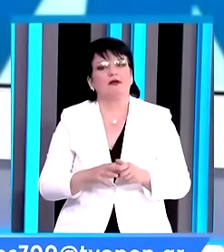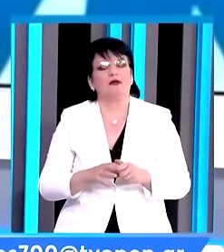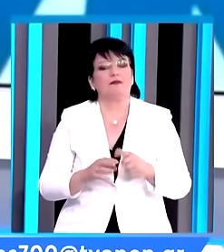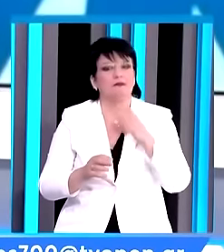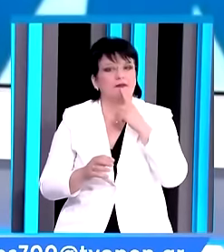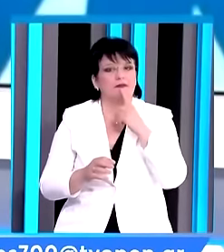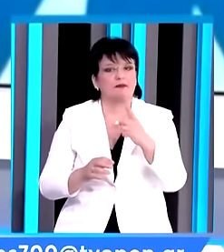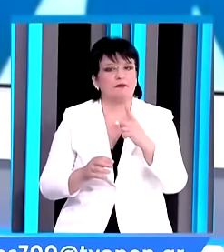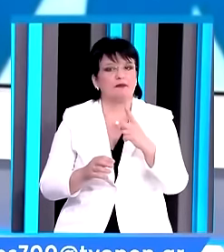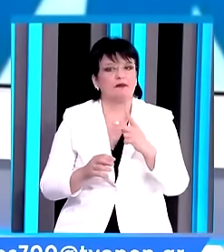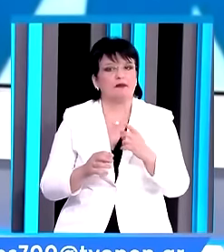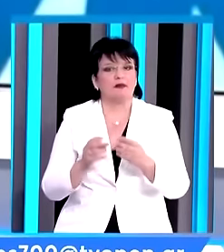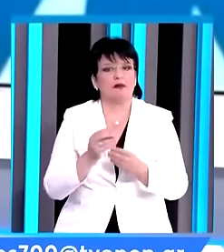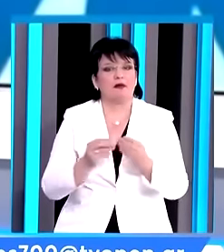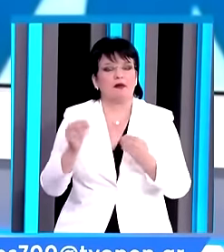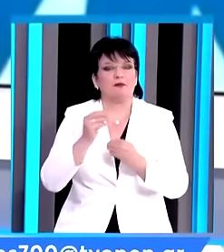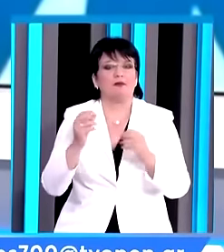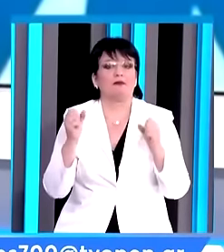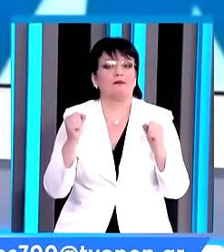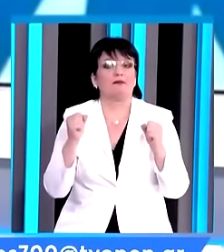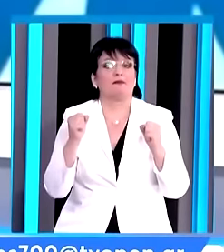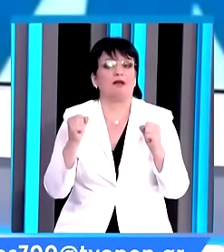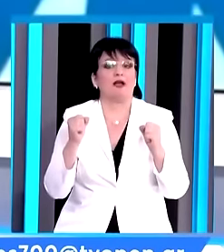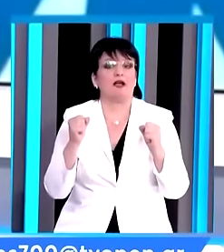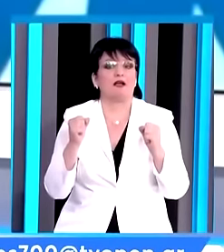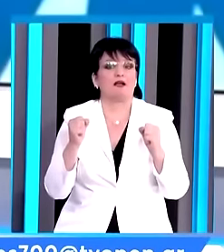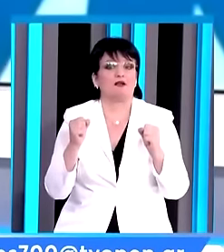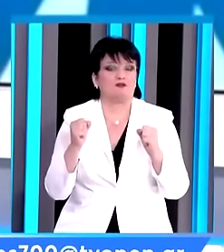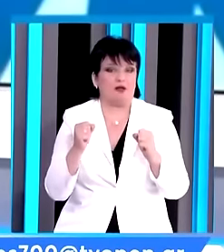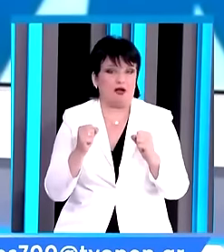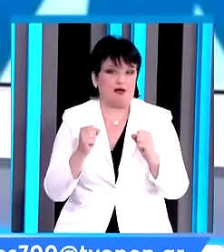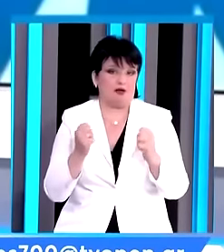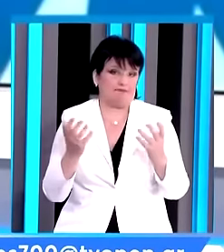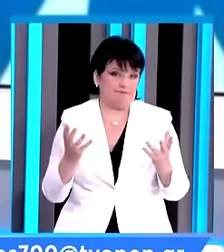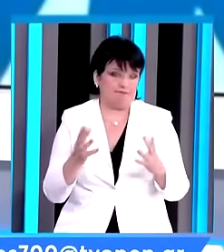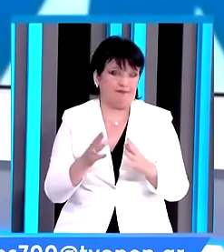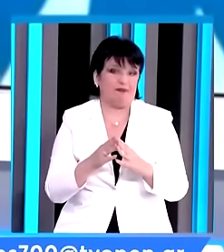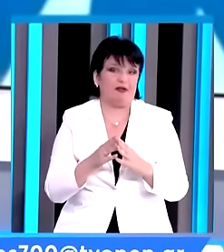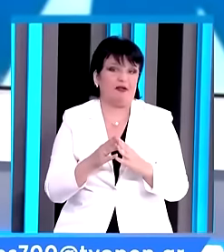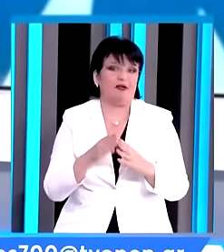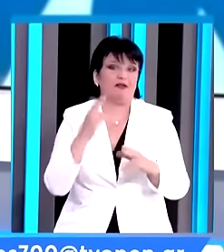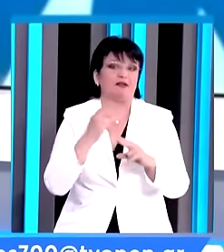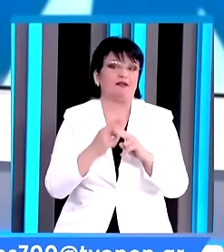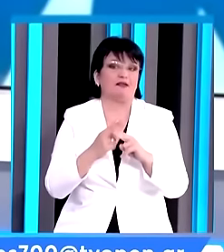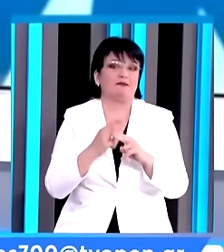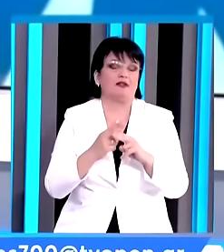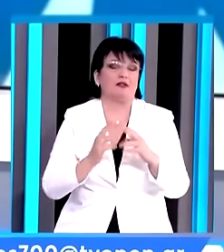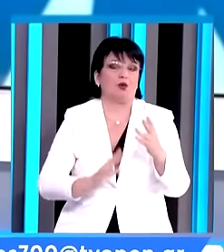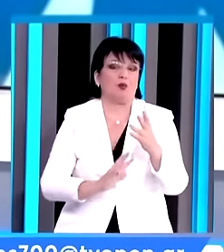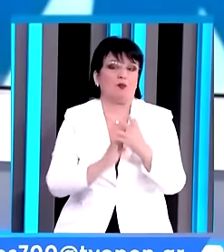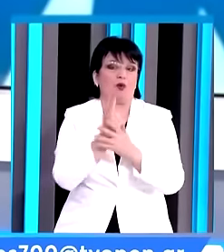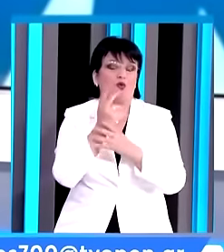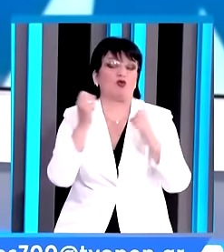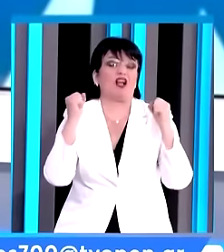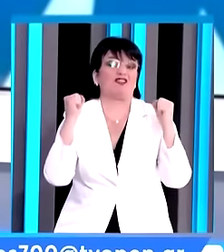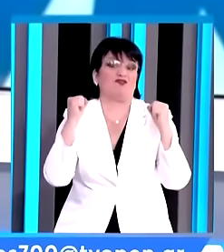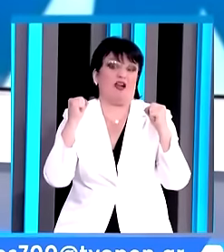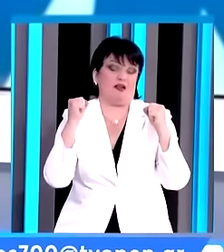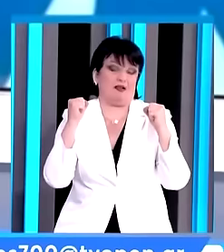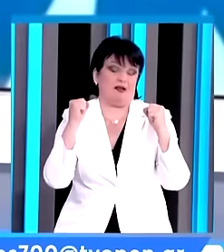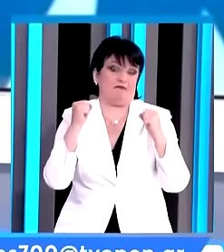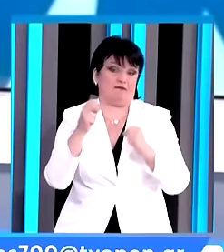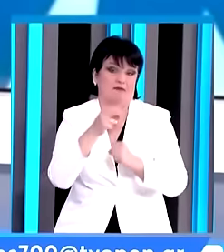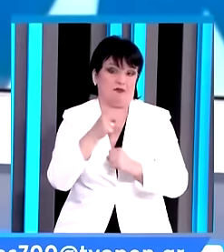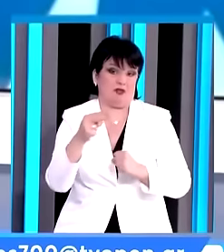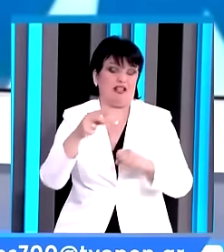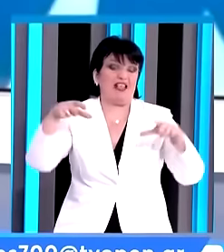όχι. Τα γήπεδα πρέπει να ξανοίξουν με ασφάλεια. Και δεν νομίζω ότι αμφισβητεί κανείς ότι έγινε μια σημαντική πρόοδο στα ζητήματα της ασφάλειας στα γήπεδα. Και